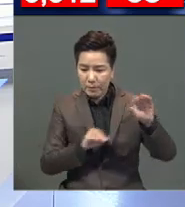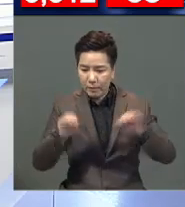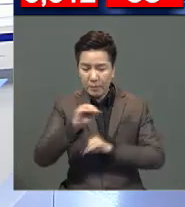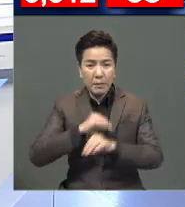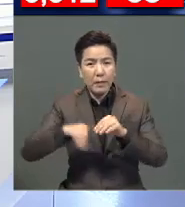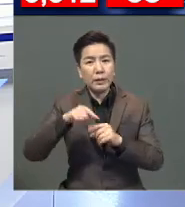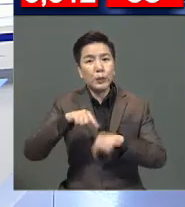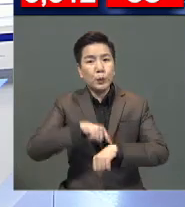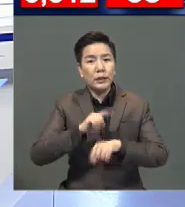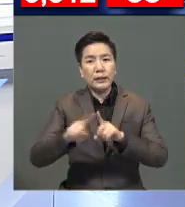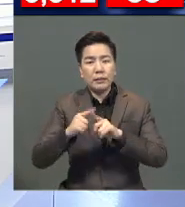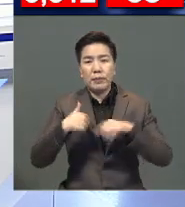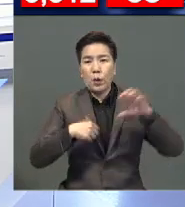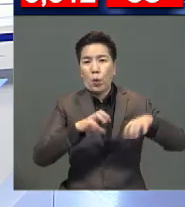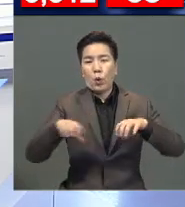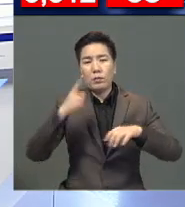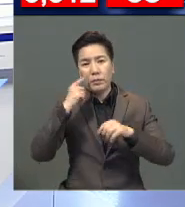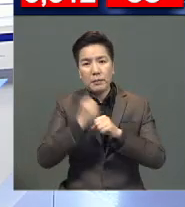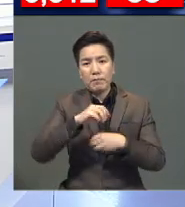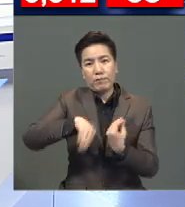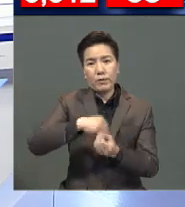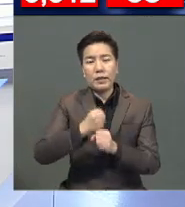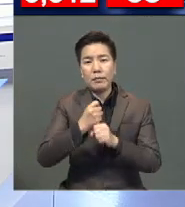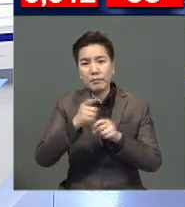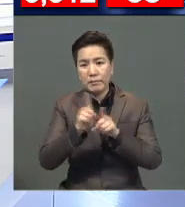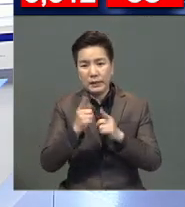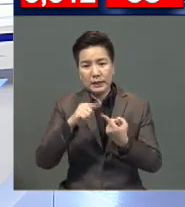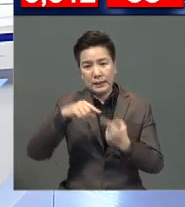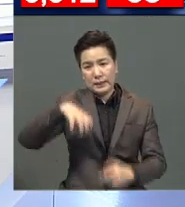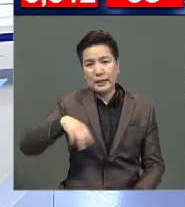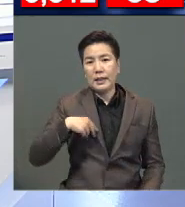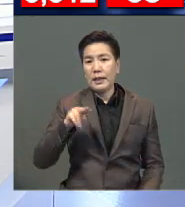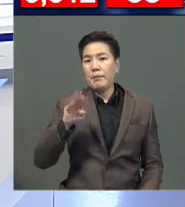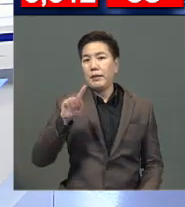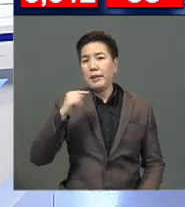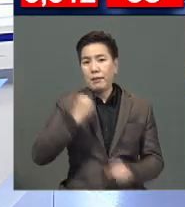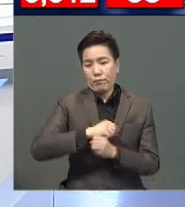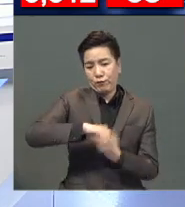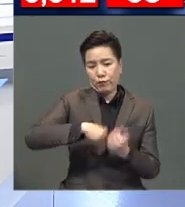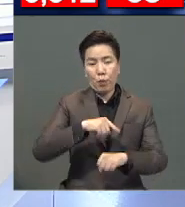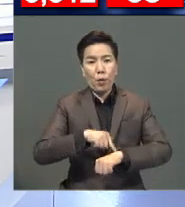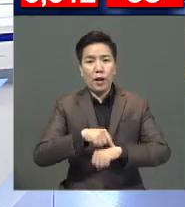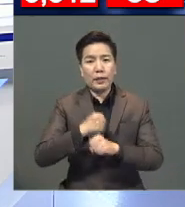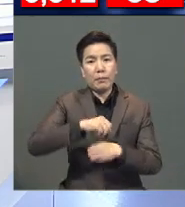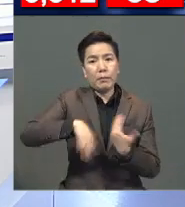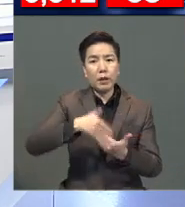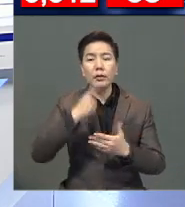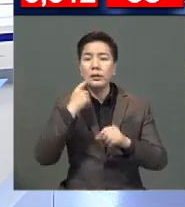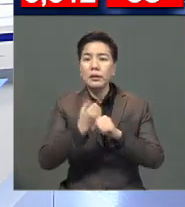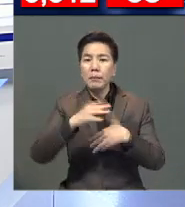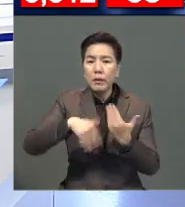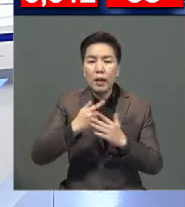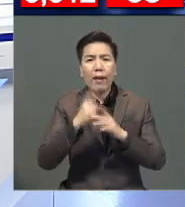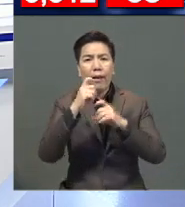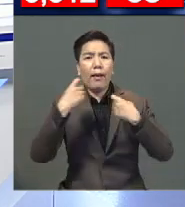ครับมีแต่หลายในหลายๆองค์กรอย่างเป็นปีที่แล้วเหมือนกันที่ยังสอบเวลาในการทำการเพื่อที่จะบางทีอ่ะลด